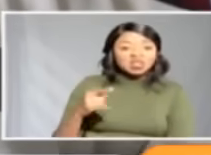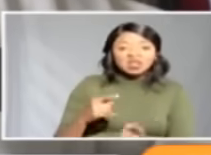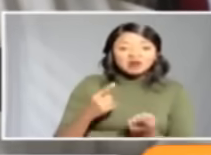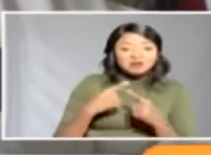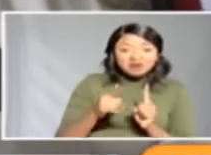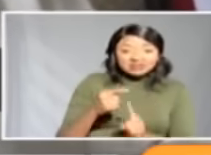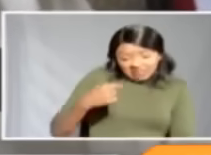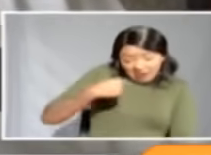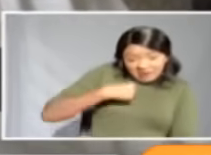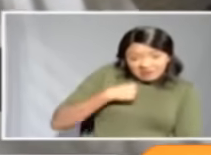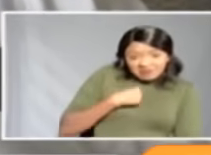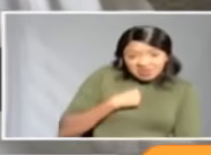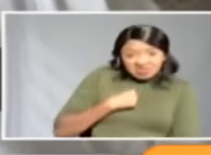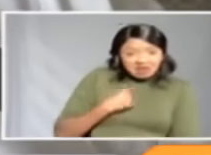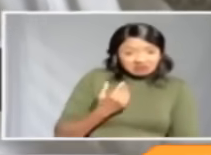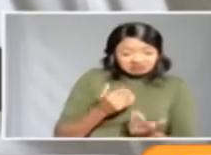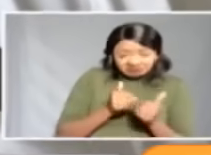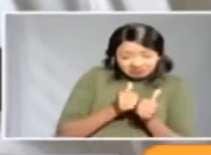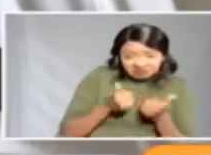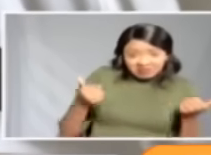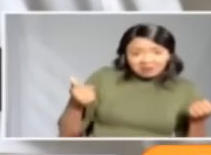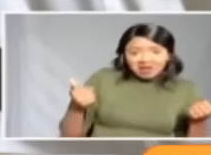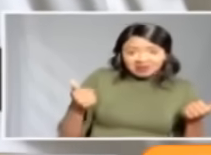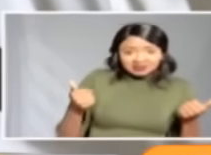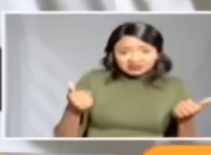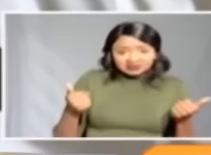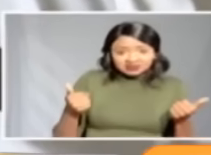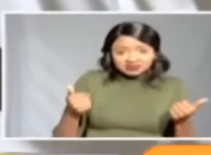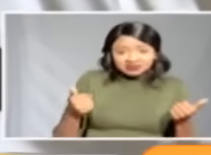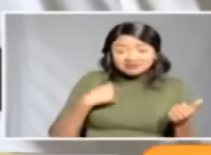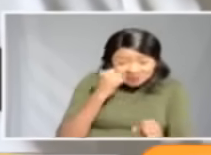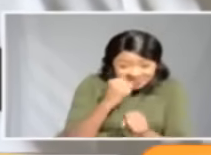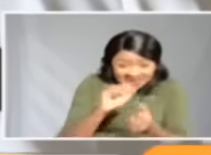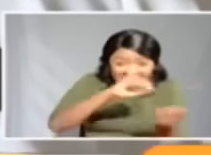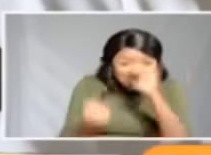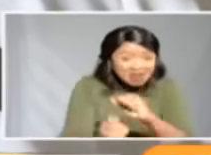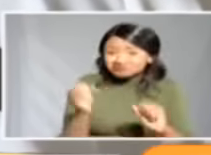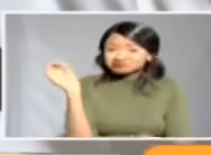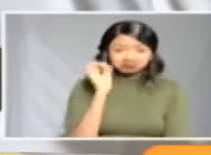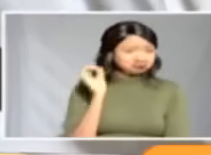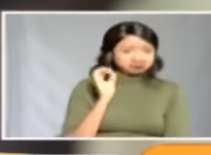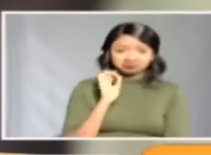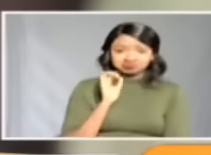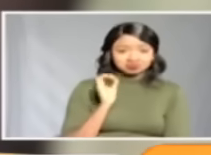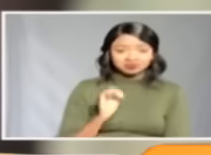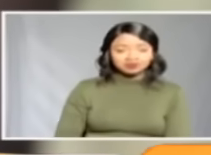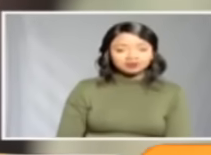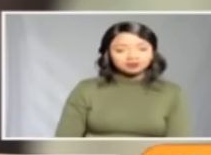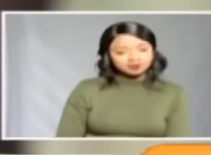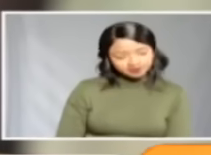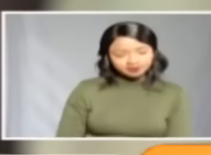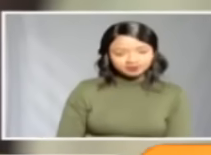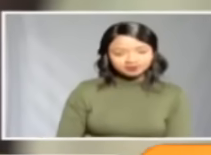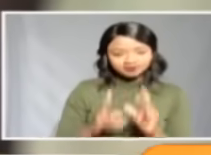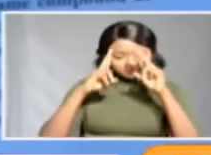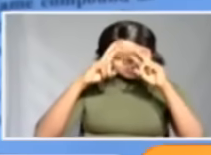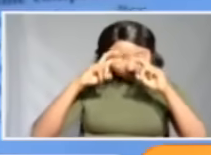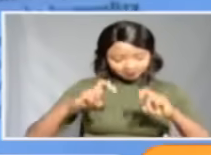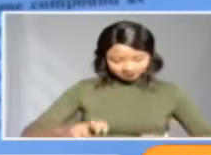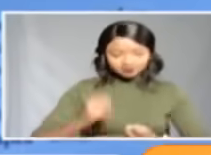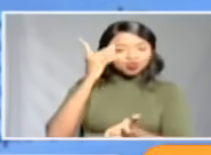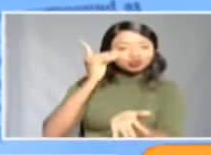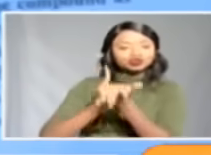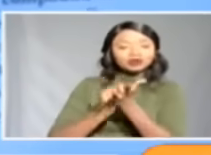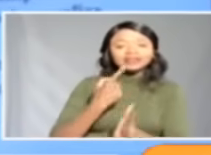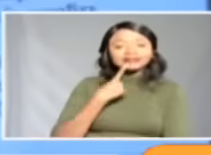Nitakuwa na mimi nakuwa na watu wengi. Hakuna kazi kama hiyo isitendeka. Uchunguzi wa madaktari